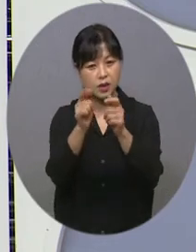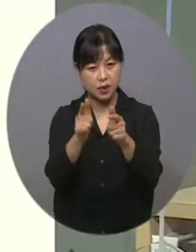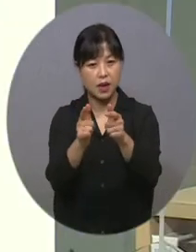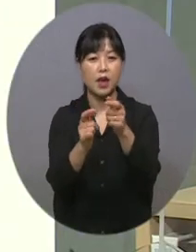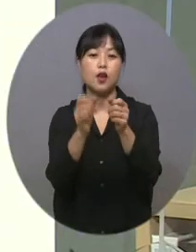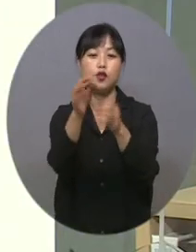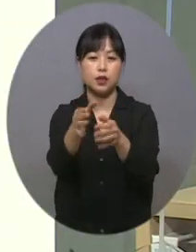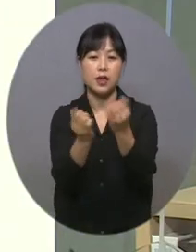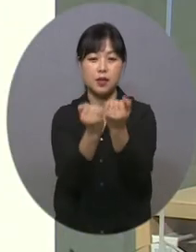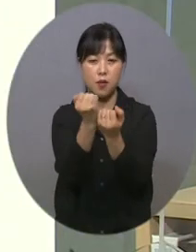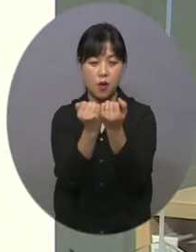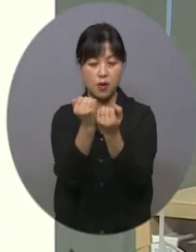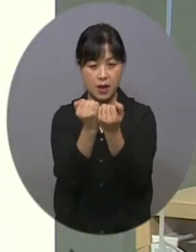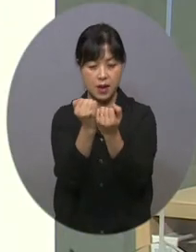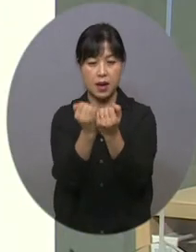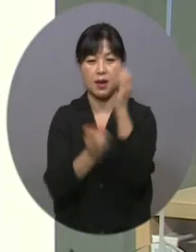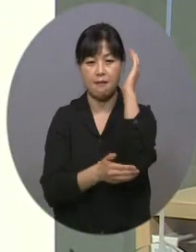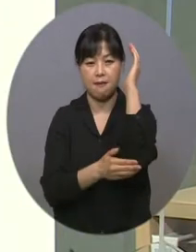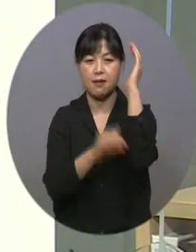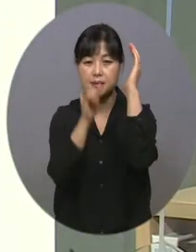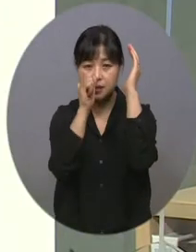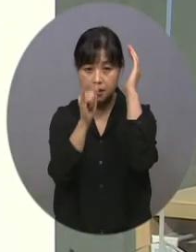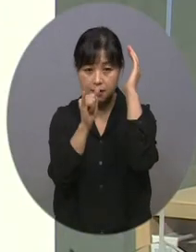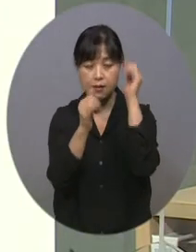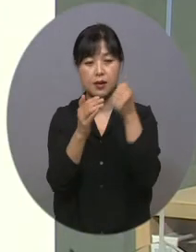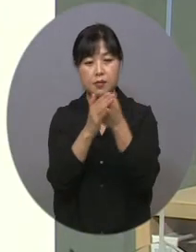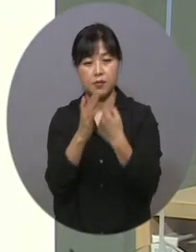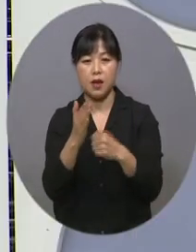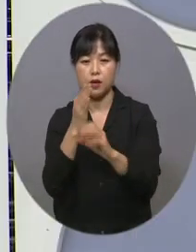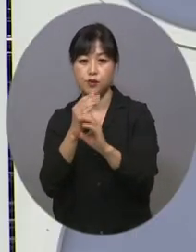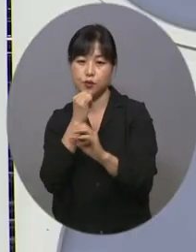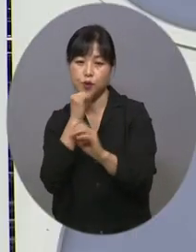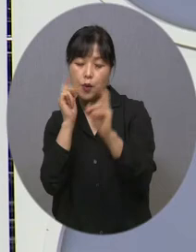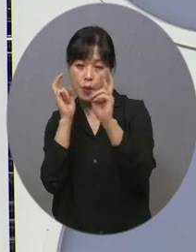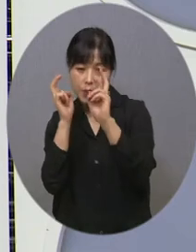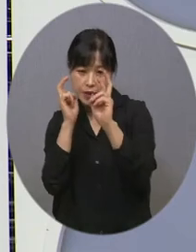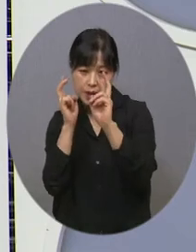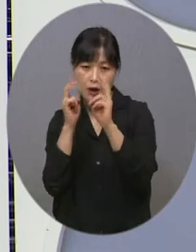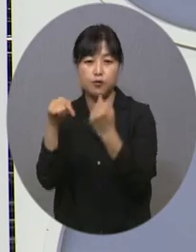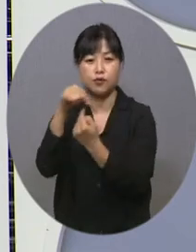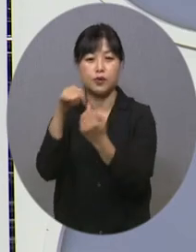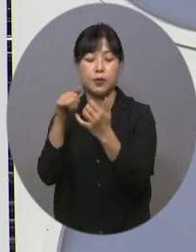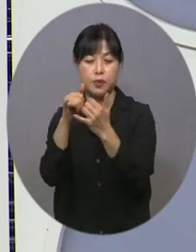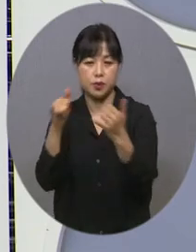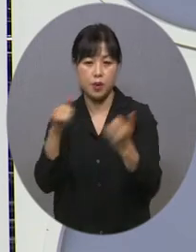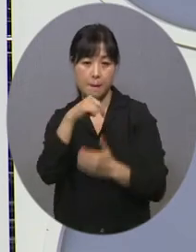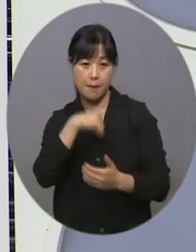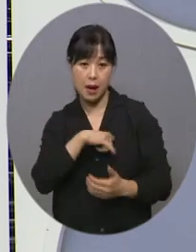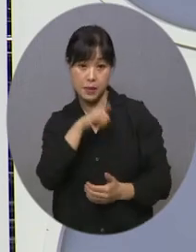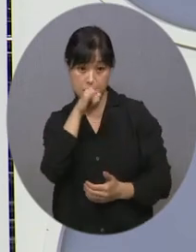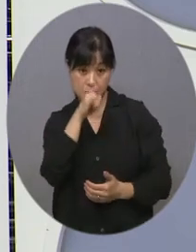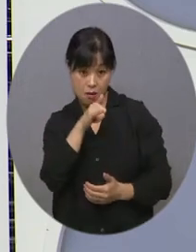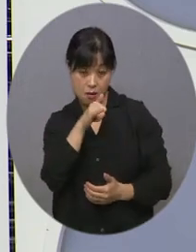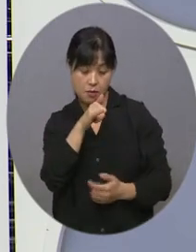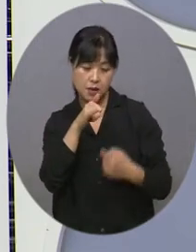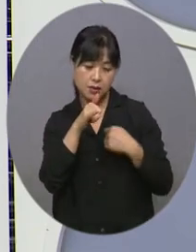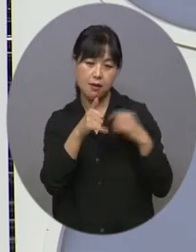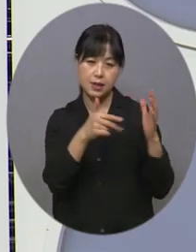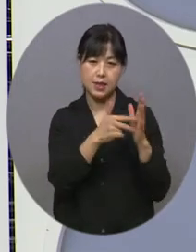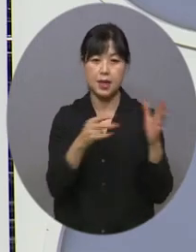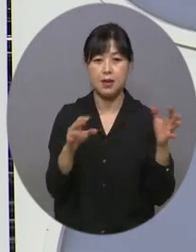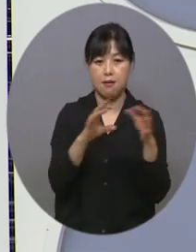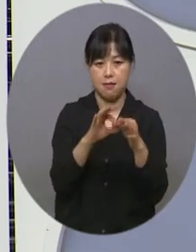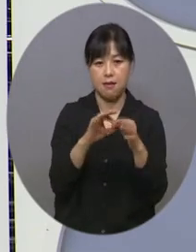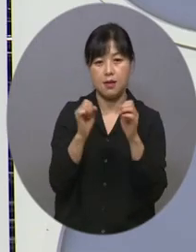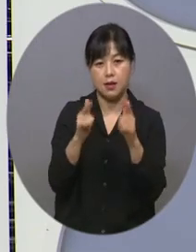합니다. 그렇기 때문에 중소기업에 계신 분들도 의지만 있다면 저희를 접촉하셔서